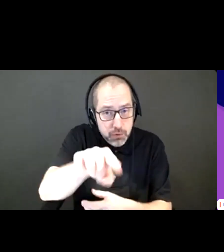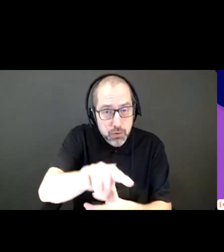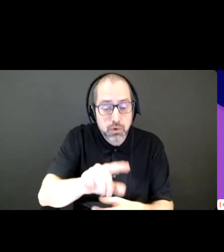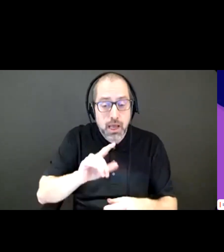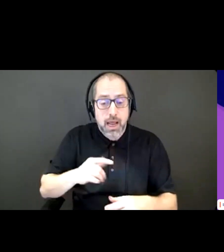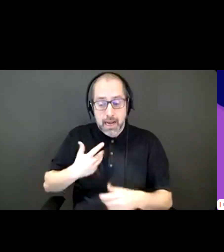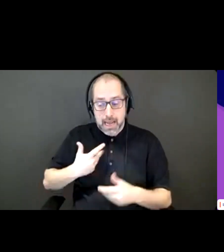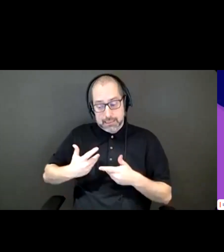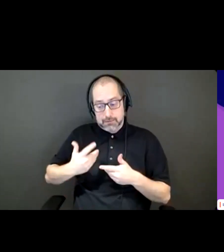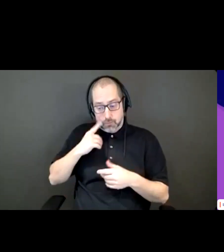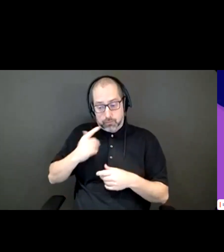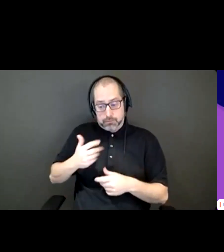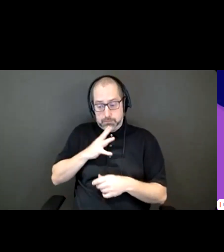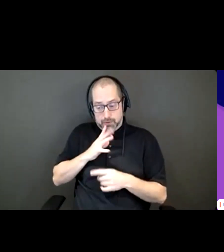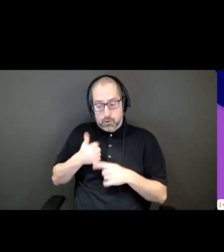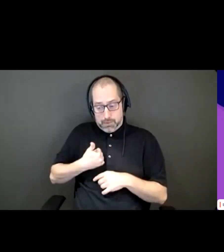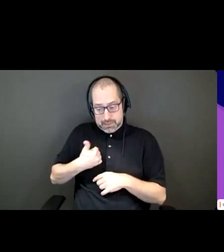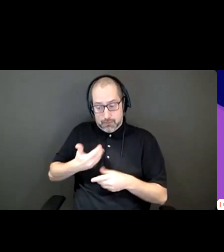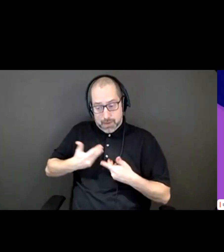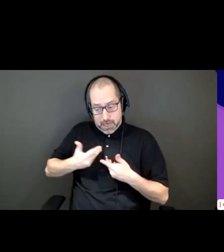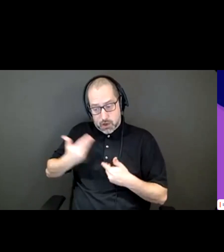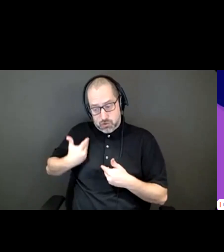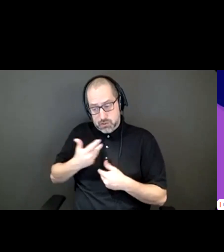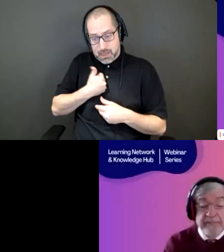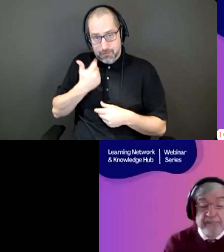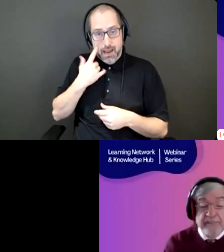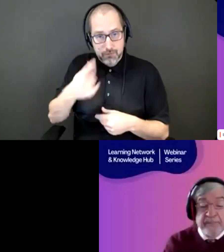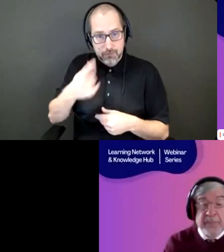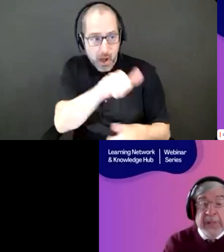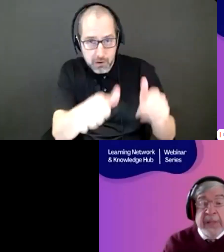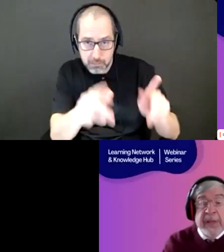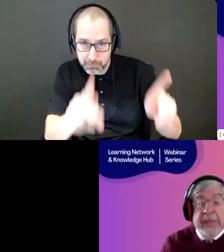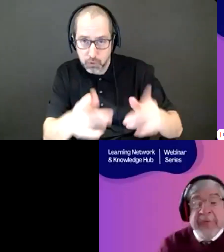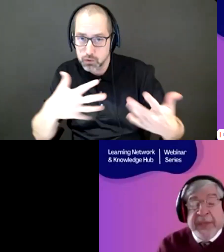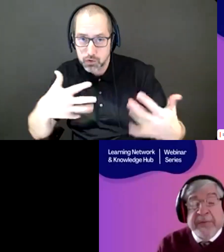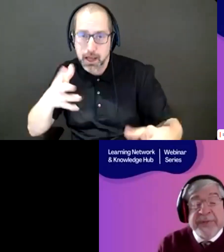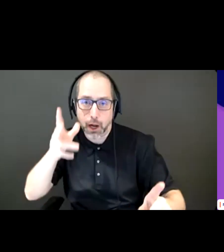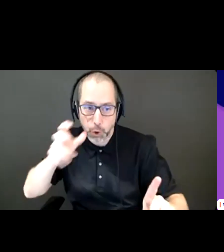et que je pourrais parler au nom de mon plus jeune moi-même et au nom des autres merci